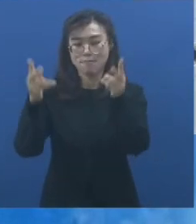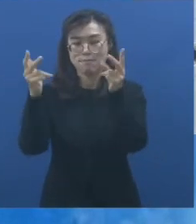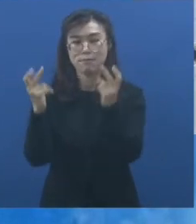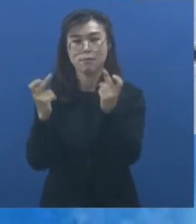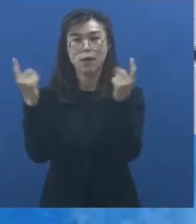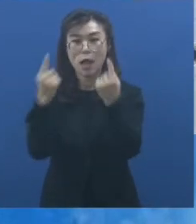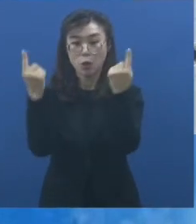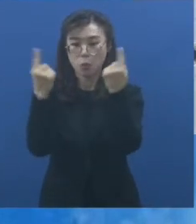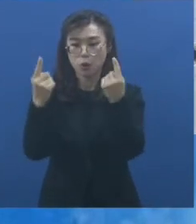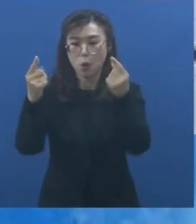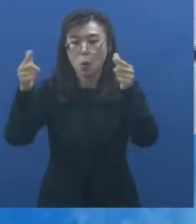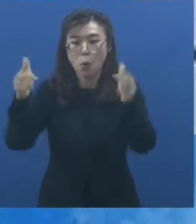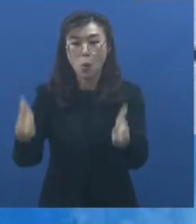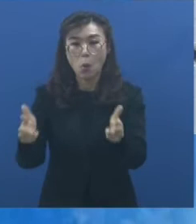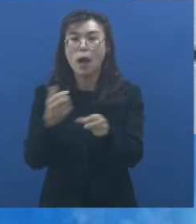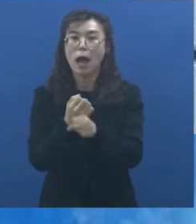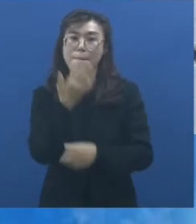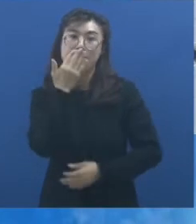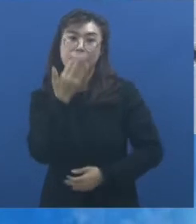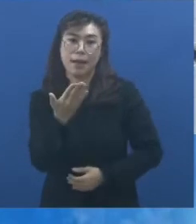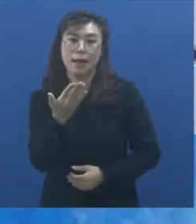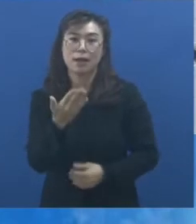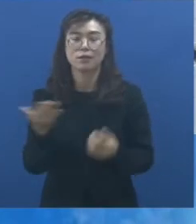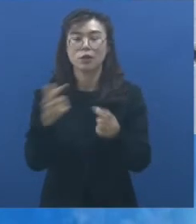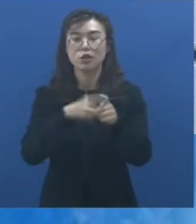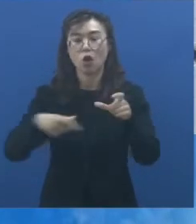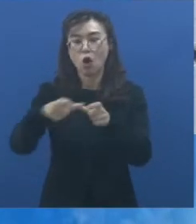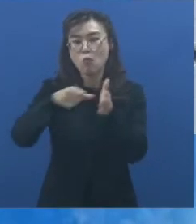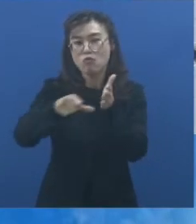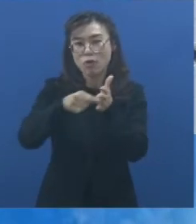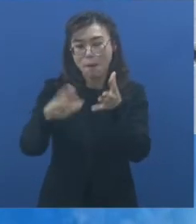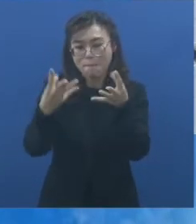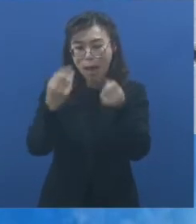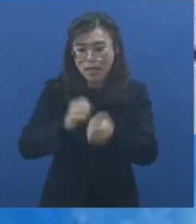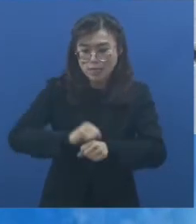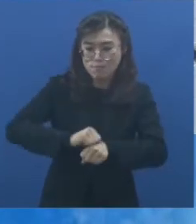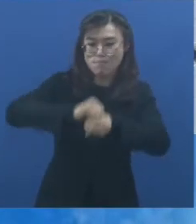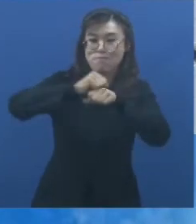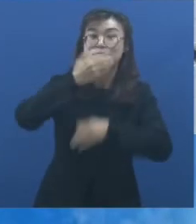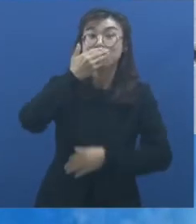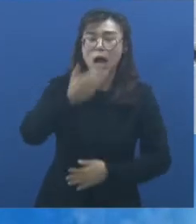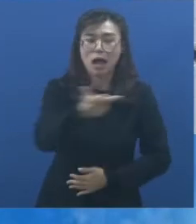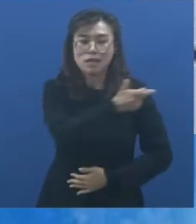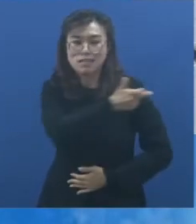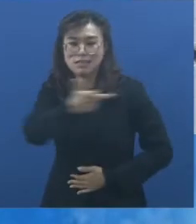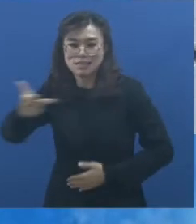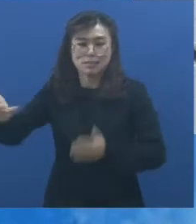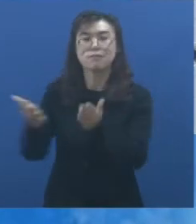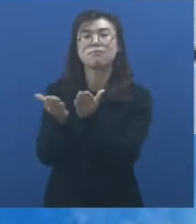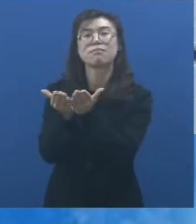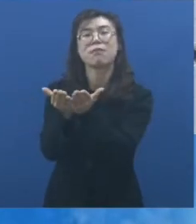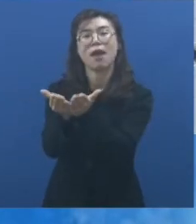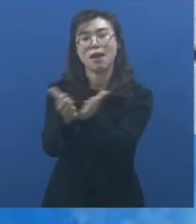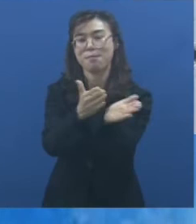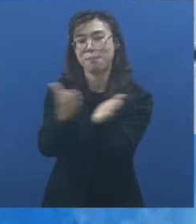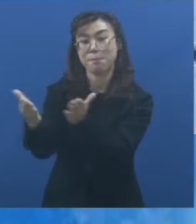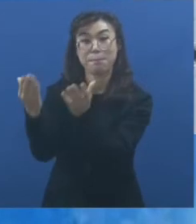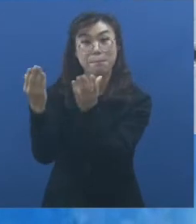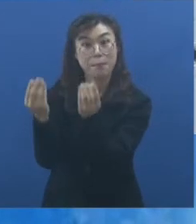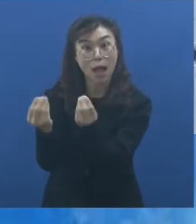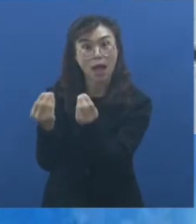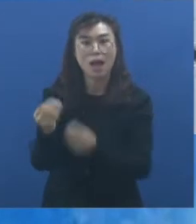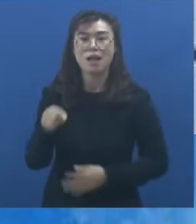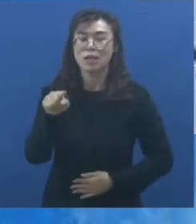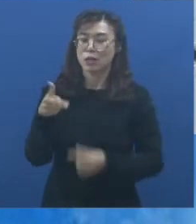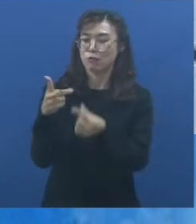궐 씬 더 많은 물량의 인질로 물건들을 쉴 수 있게 큰 배가 나온 거예요 자 그래서 이 어제 이 아라온 호는